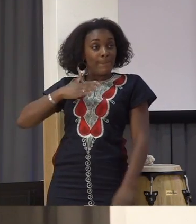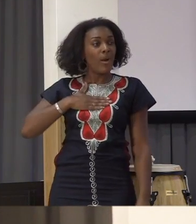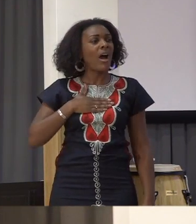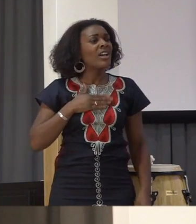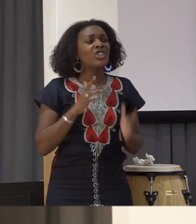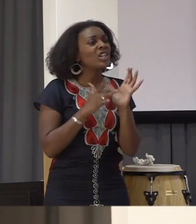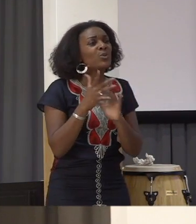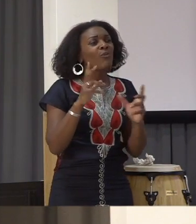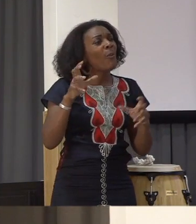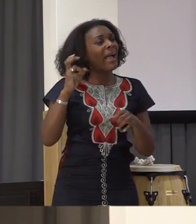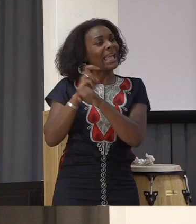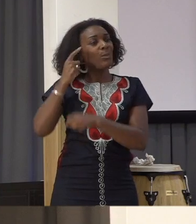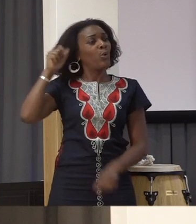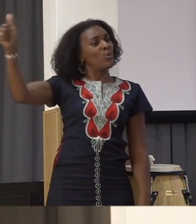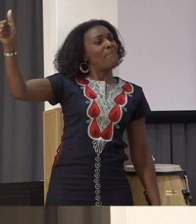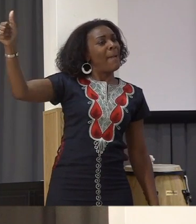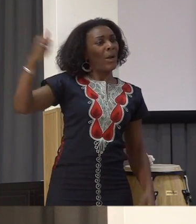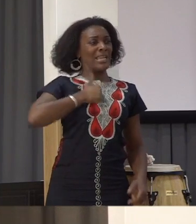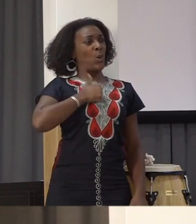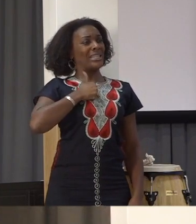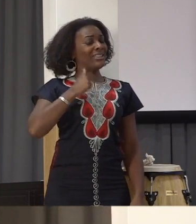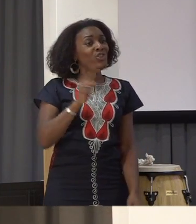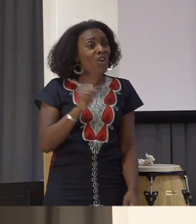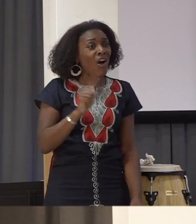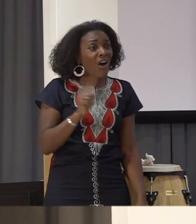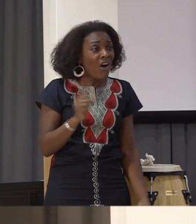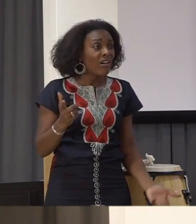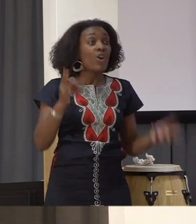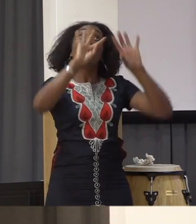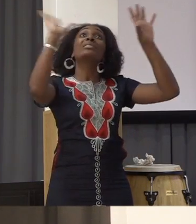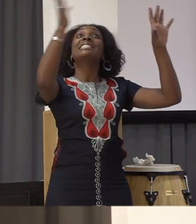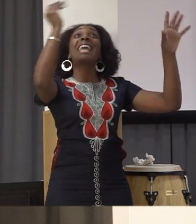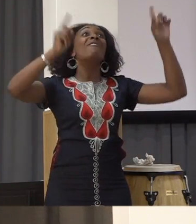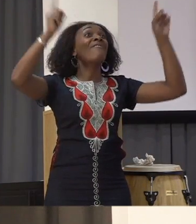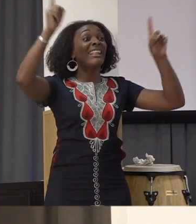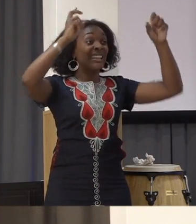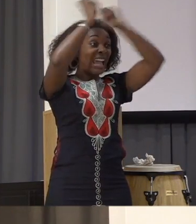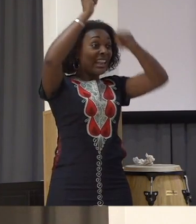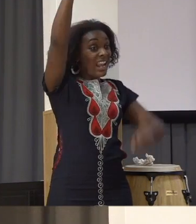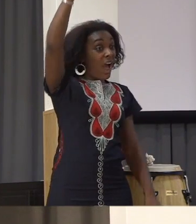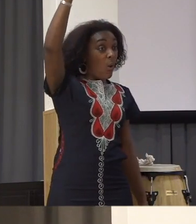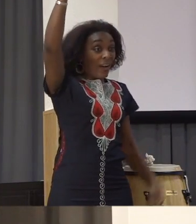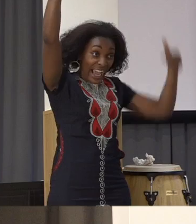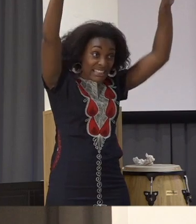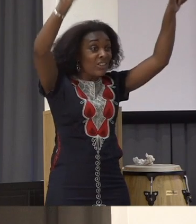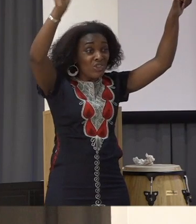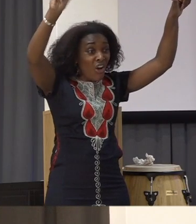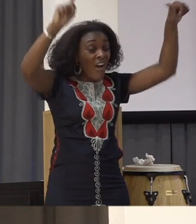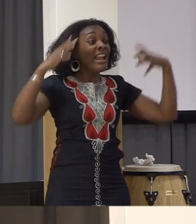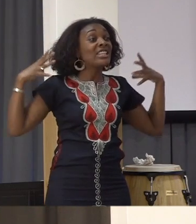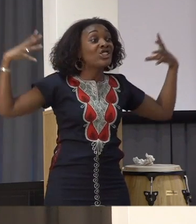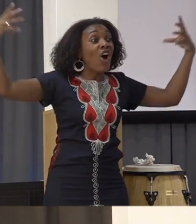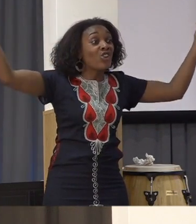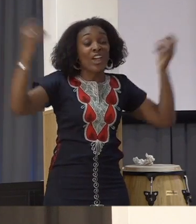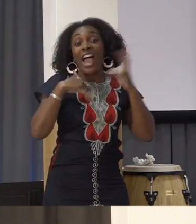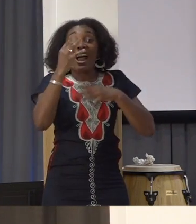garder sa joie pour lui. Le ciel ne veut pas garder sa joie pour lui. Les anges ne veulent